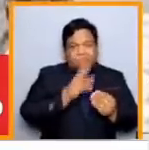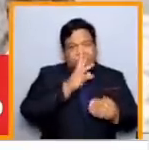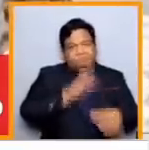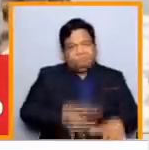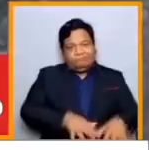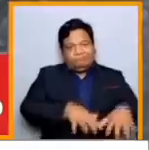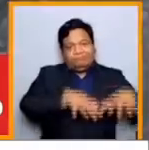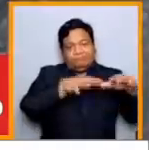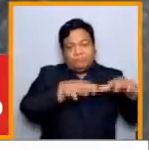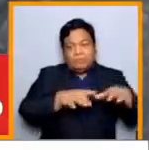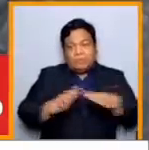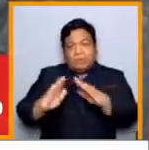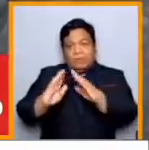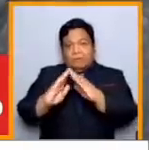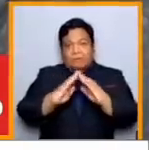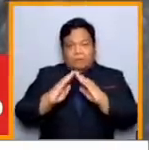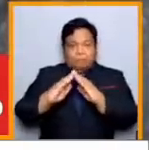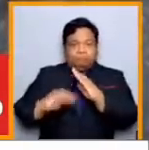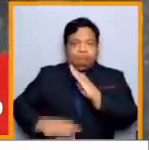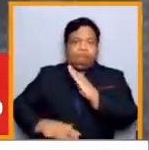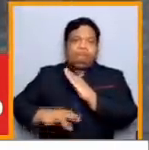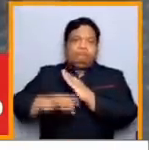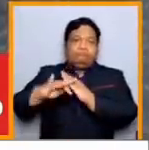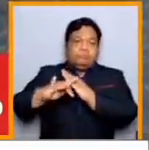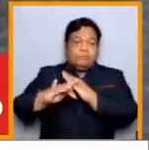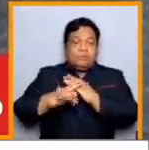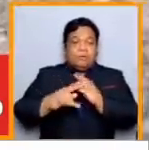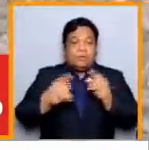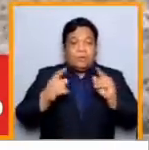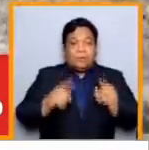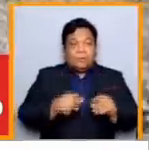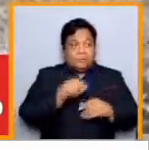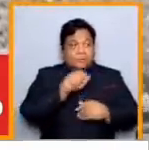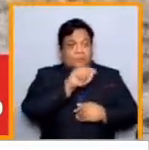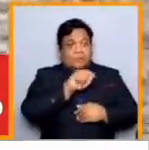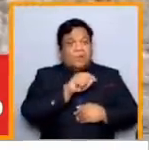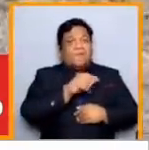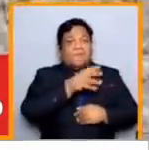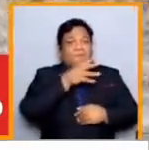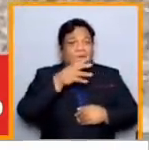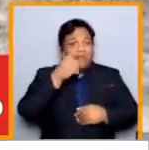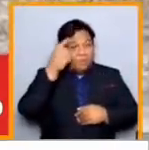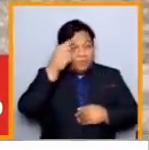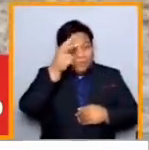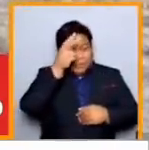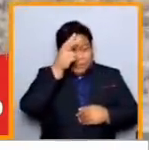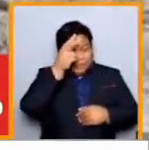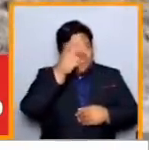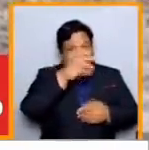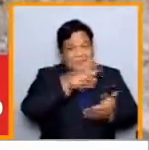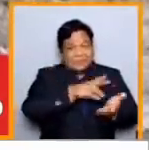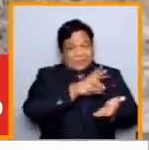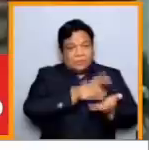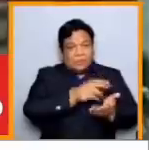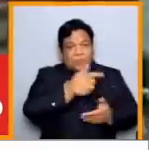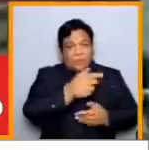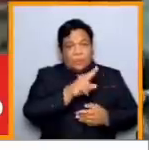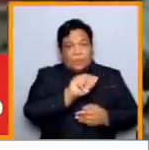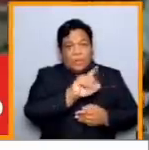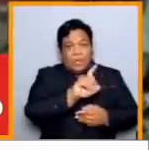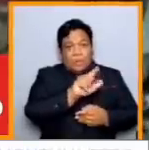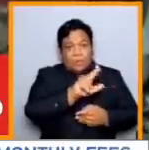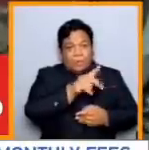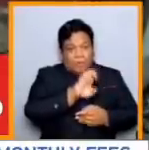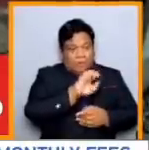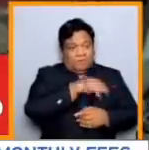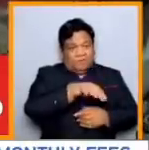Nasira naman ng baha ang bakod ng isang poultry farm sa Purok, Guadalupe. Ayon sa PAGASA, ang malakas na ulan sa